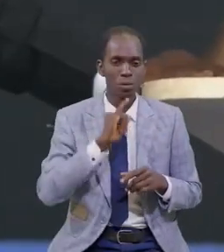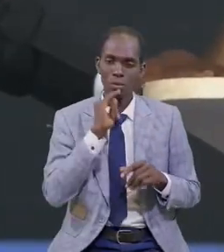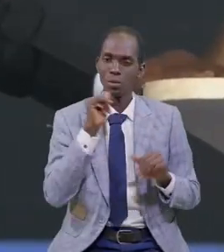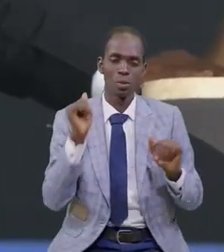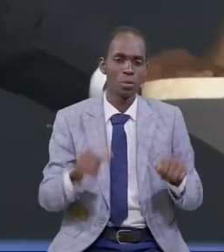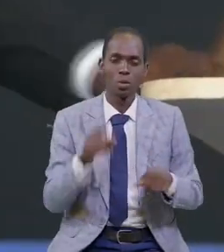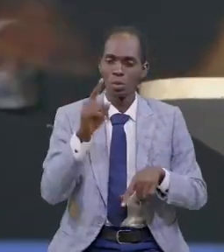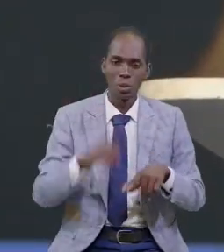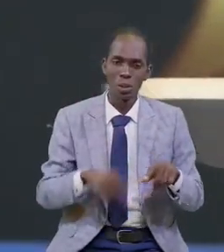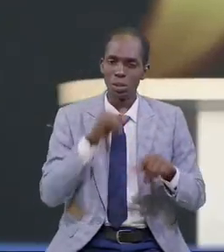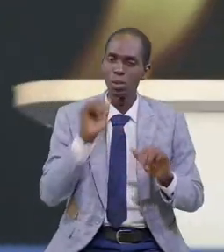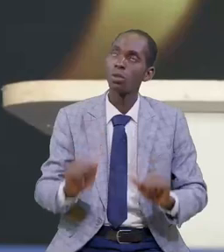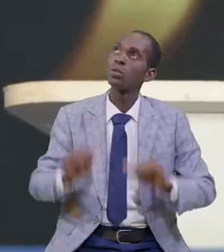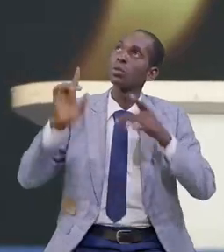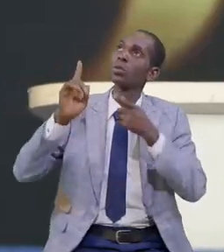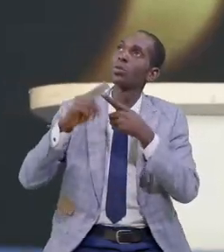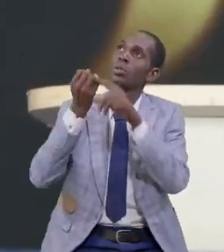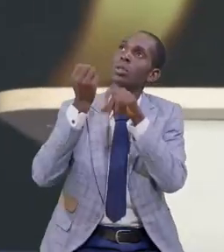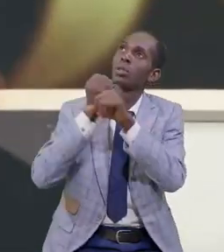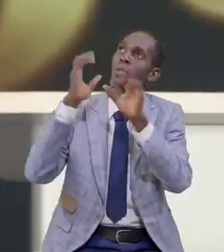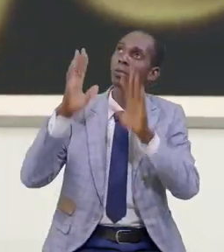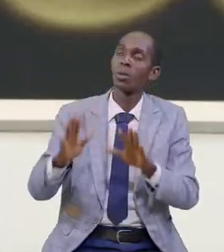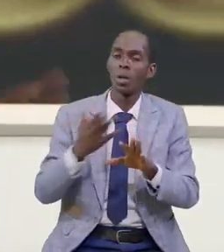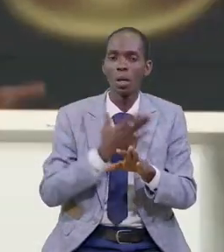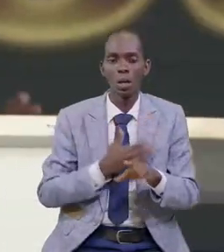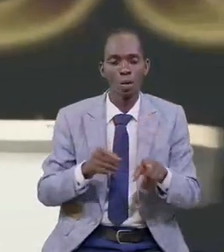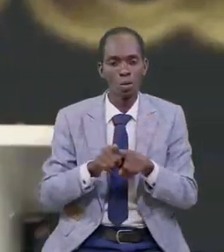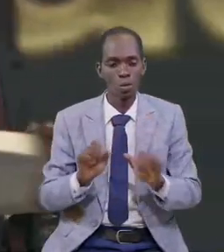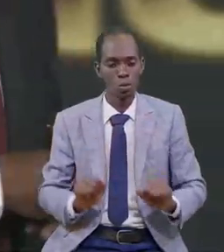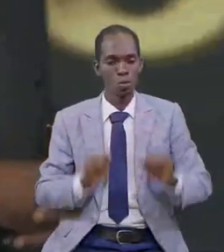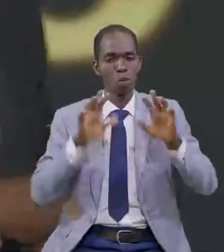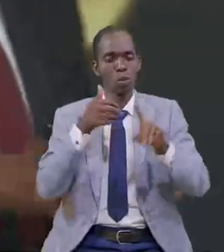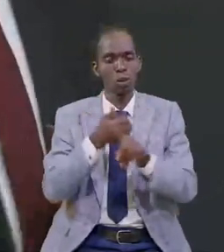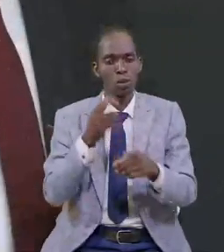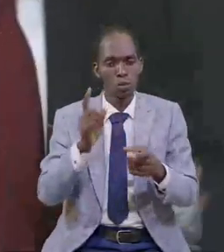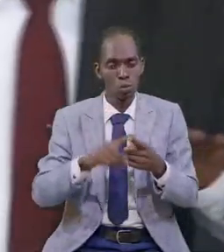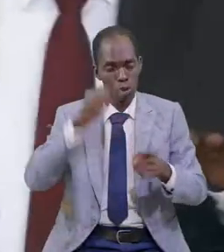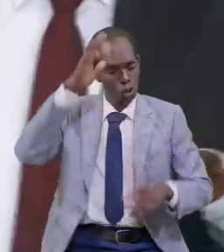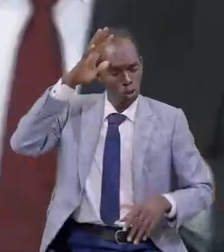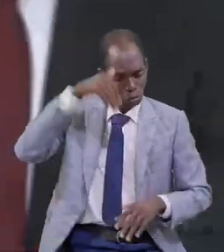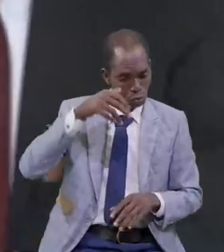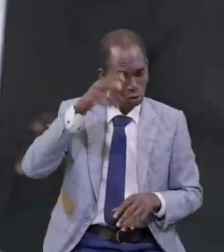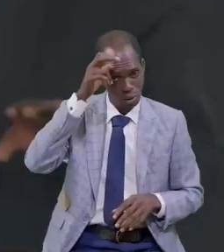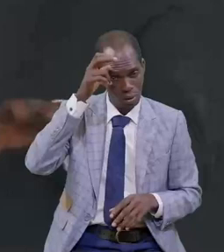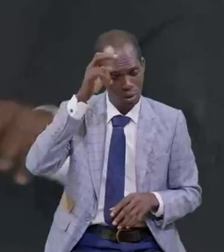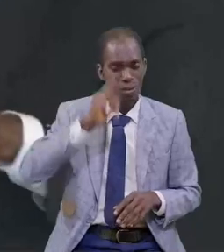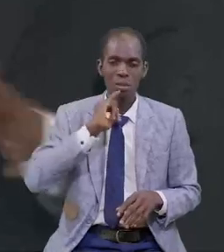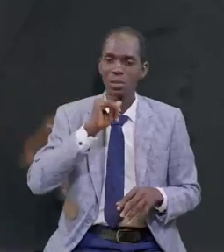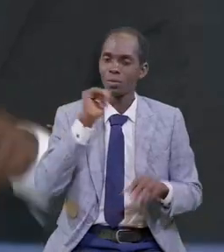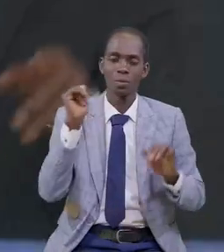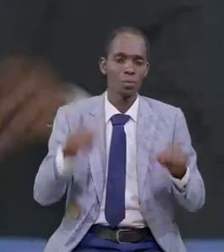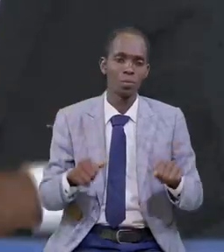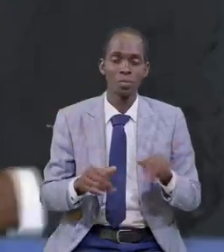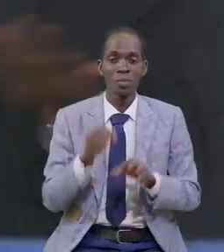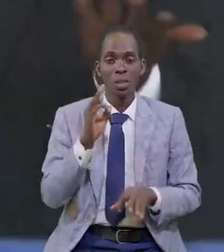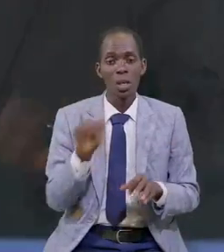à la foi au pécheurs rigides endulci il dit que celui qui pêche est